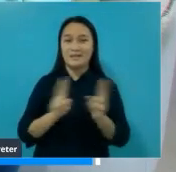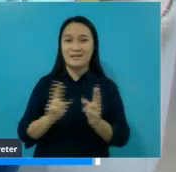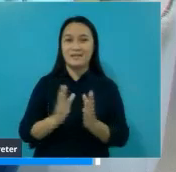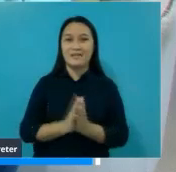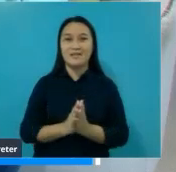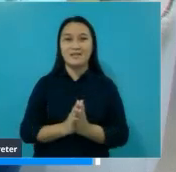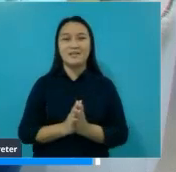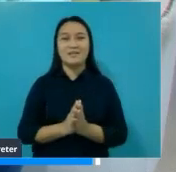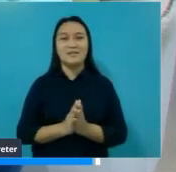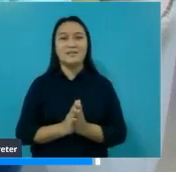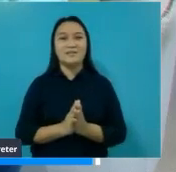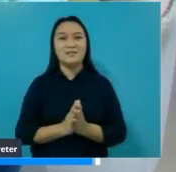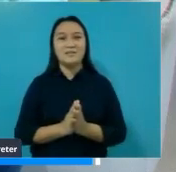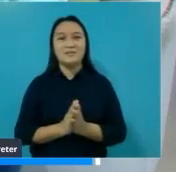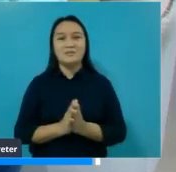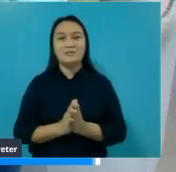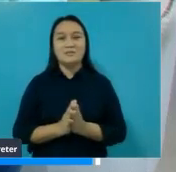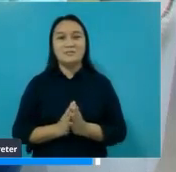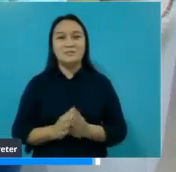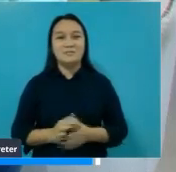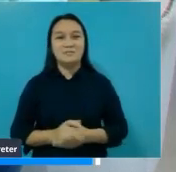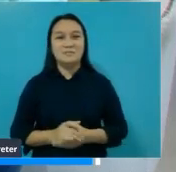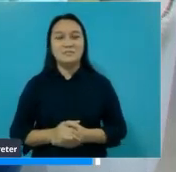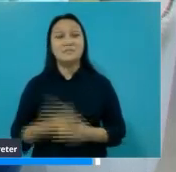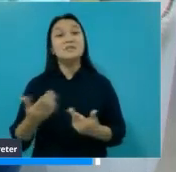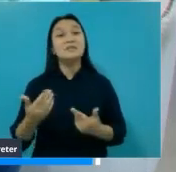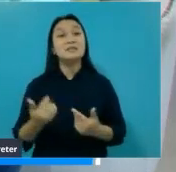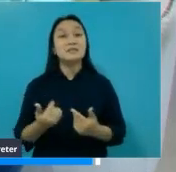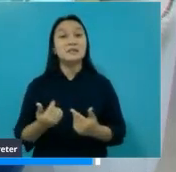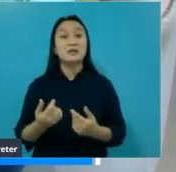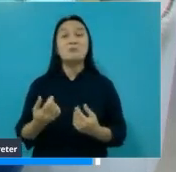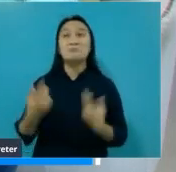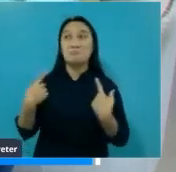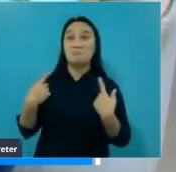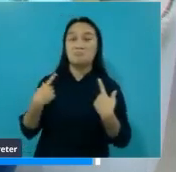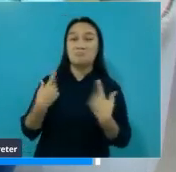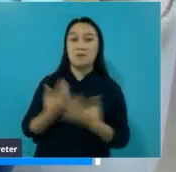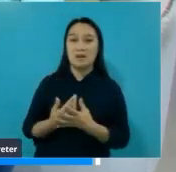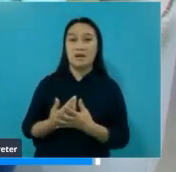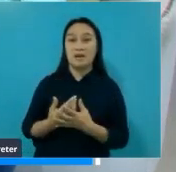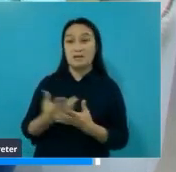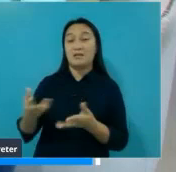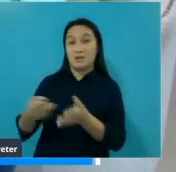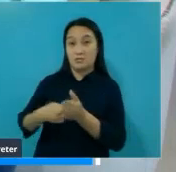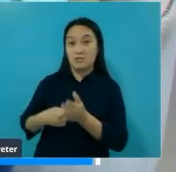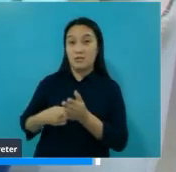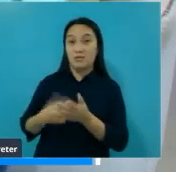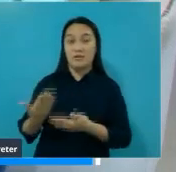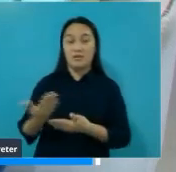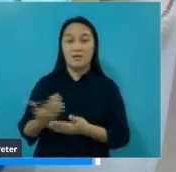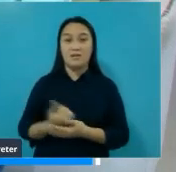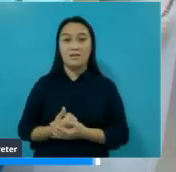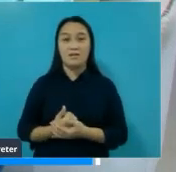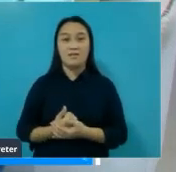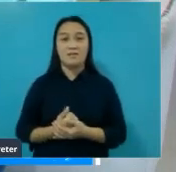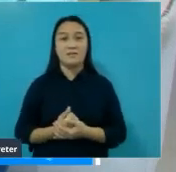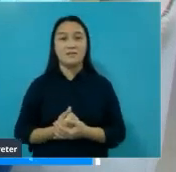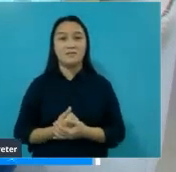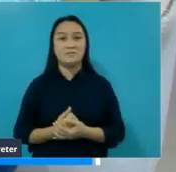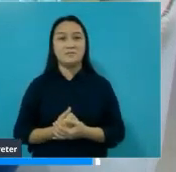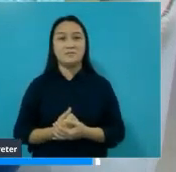media pages ng inyong mga LGUs. May mga PIOs naman yan. Yes. Na nagsasaad na kung ano yung mga kailangan ninyong dala. So tatlong paraan yan, di